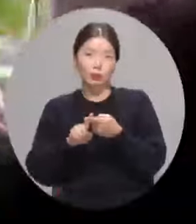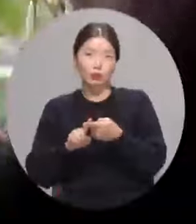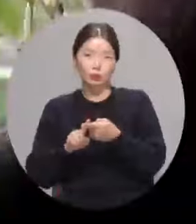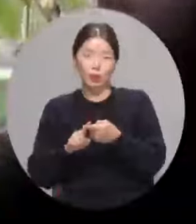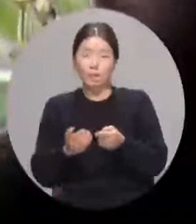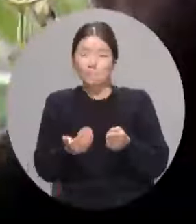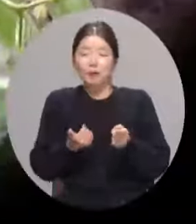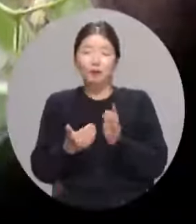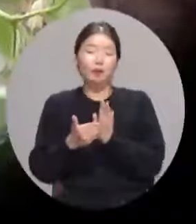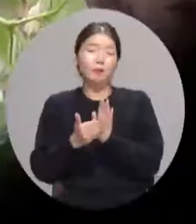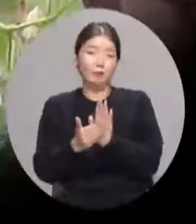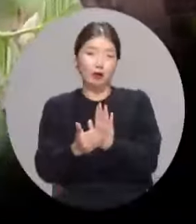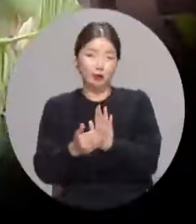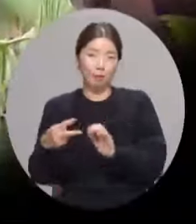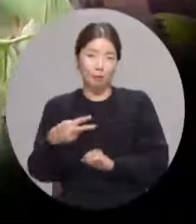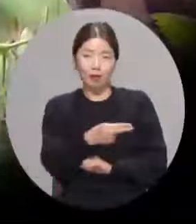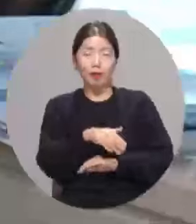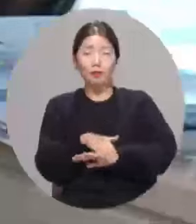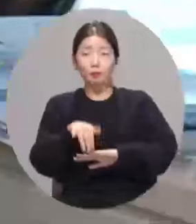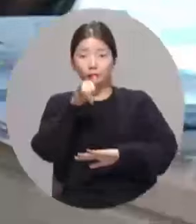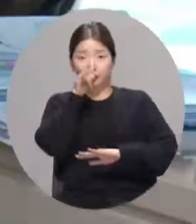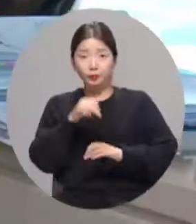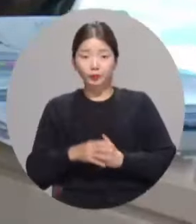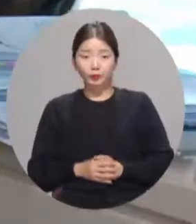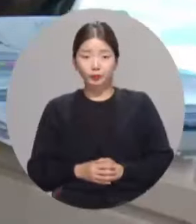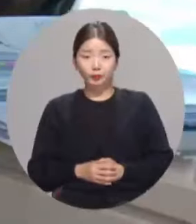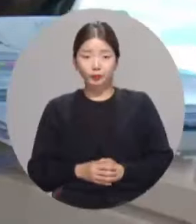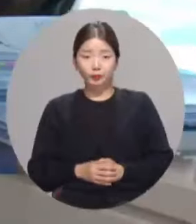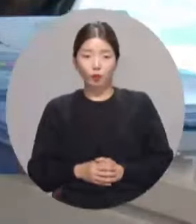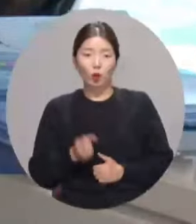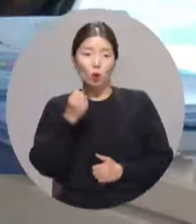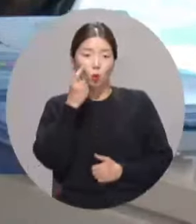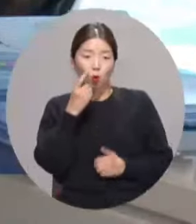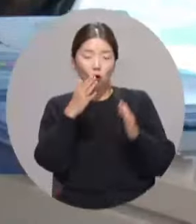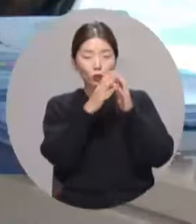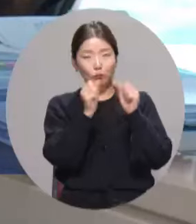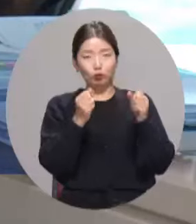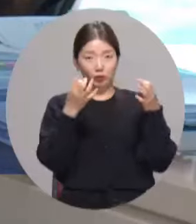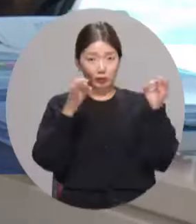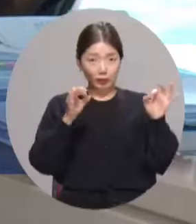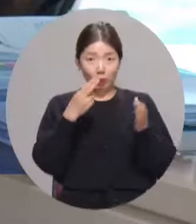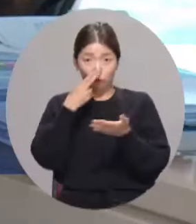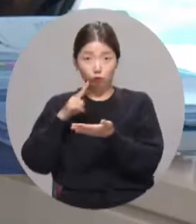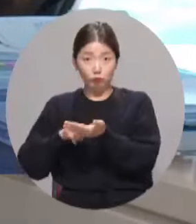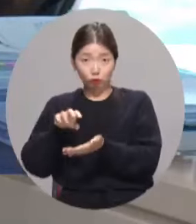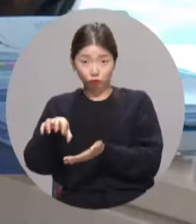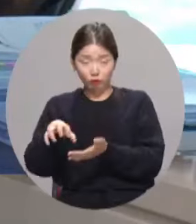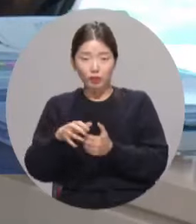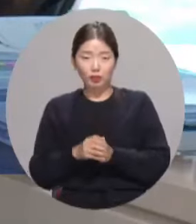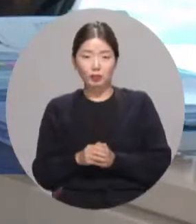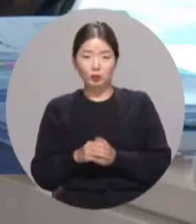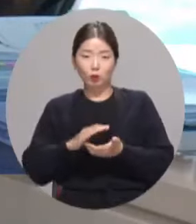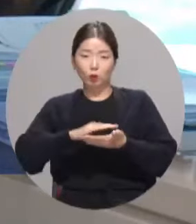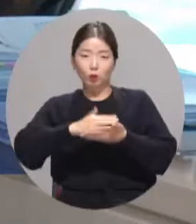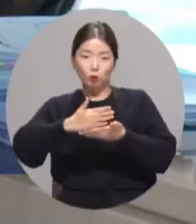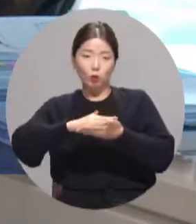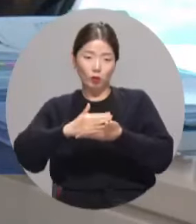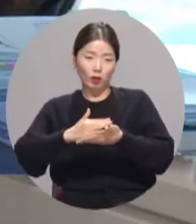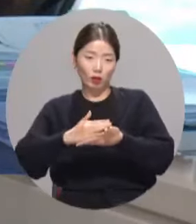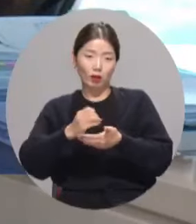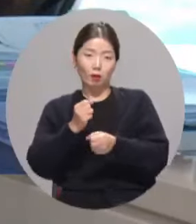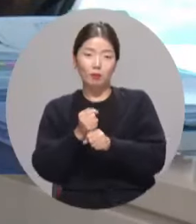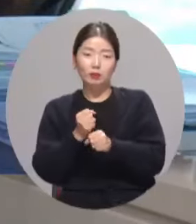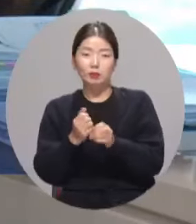미연에 차단하겠다는 계획입니다. 매월 전북은행하고 우체국에서 계좌 개설한 외국인